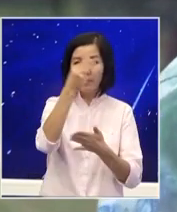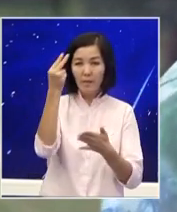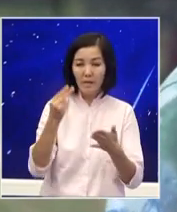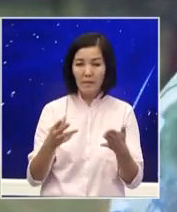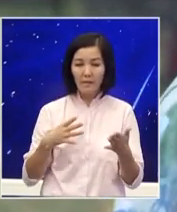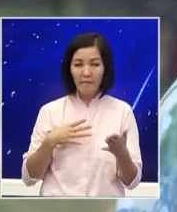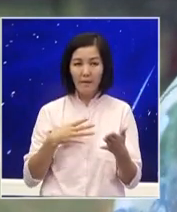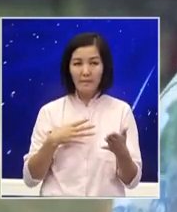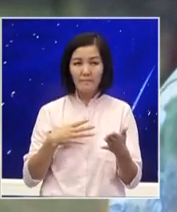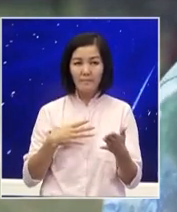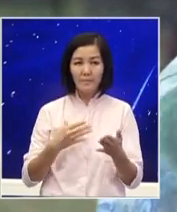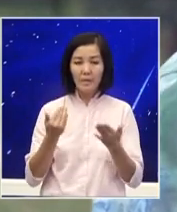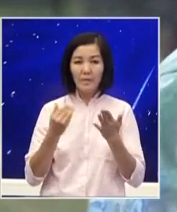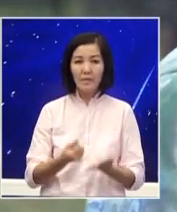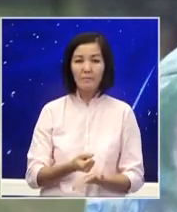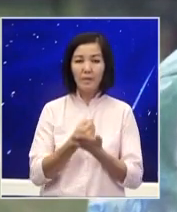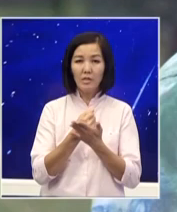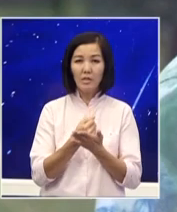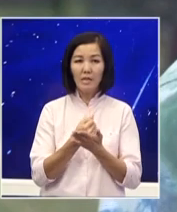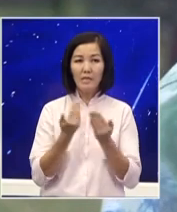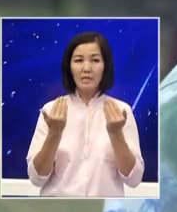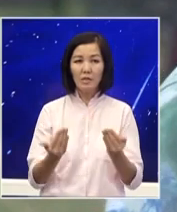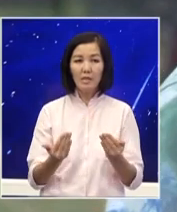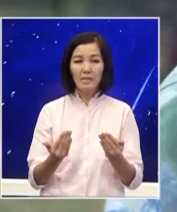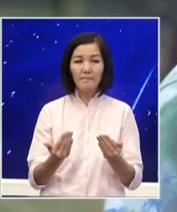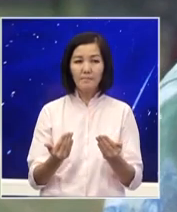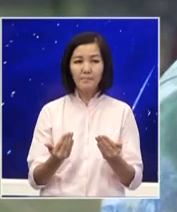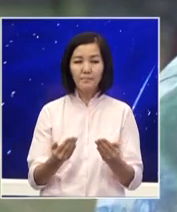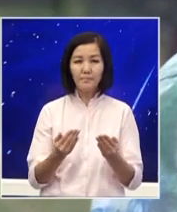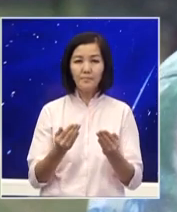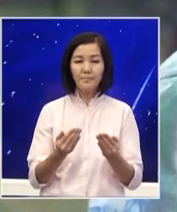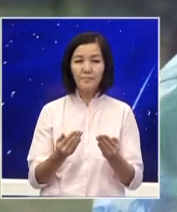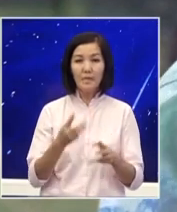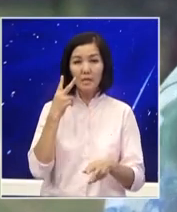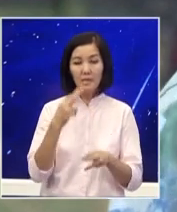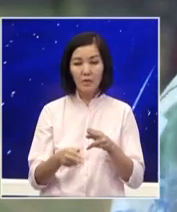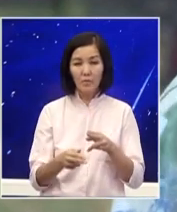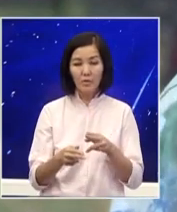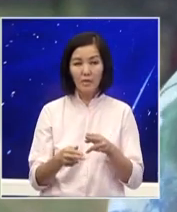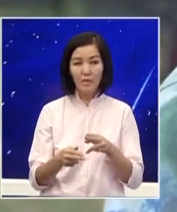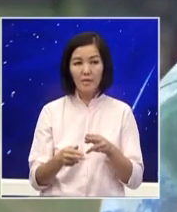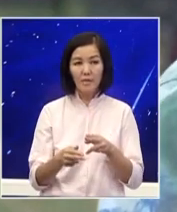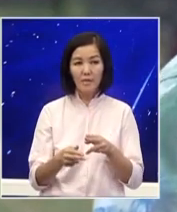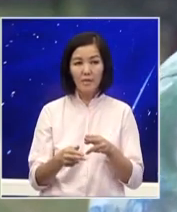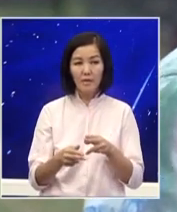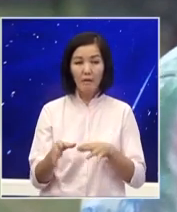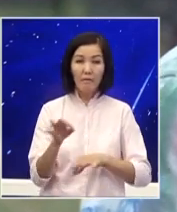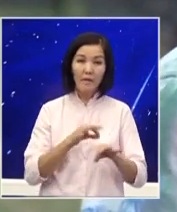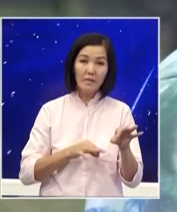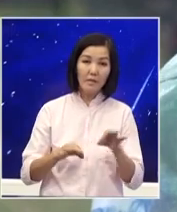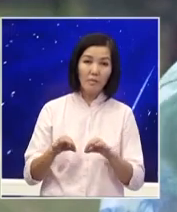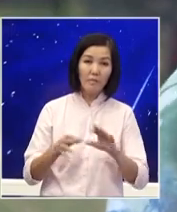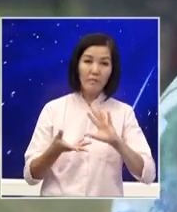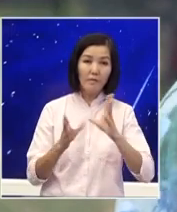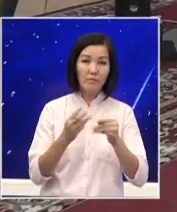этому эскизу и нас поддержали вот сейчас вчера сегодня буквально закончили разработку дано вам урала